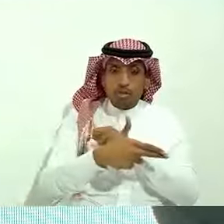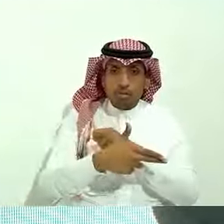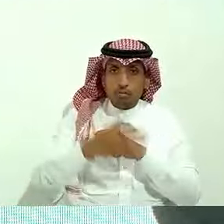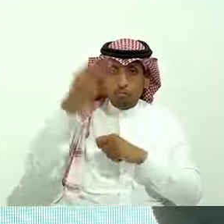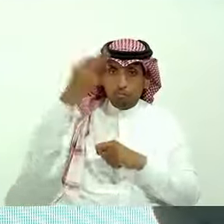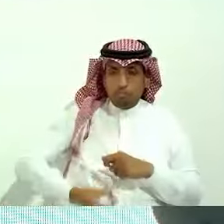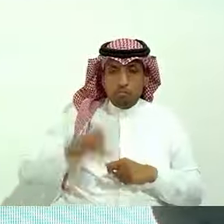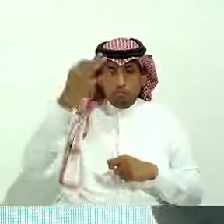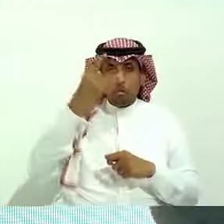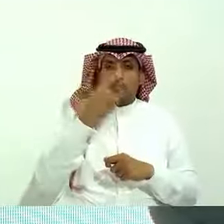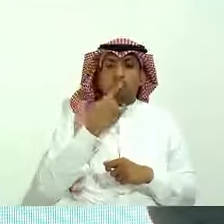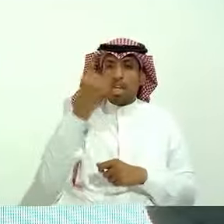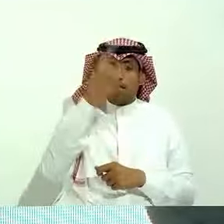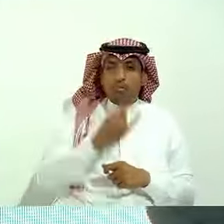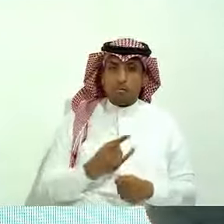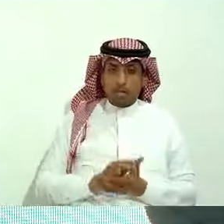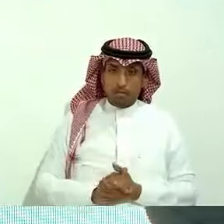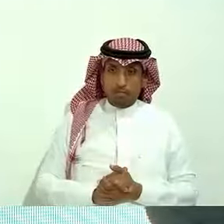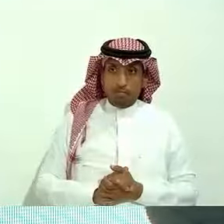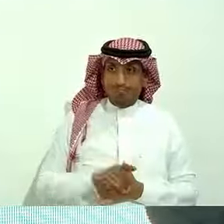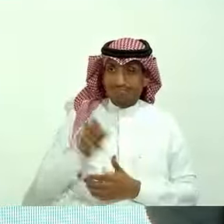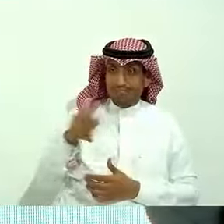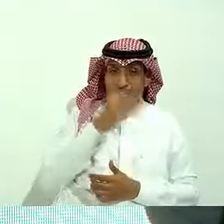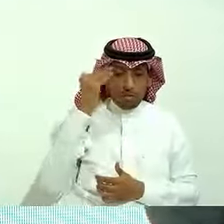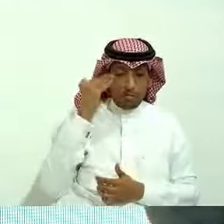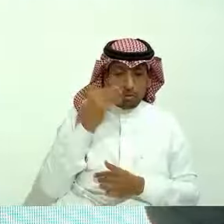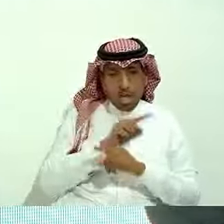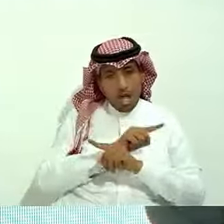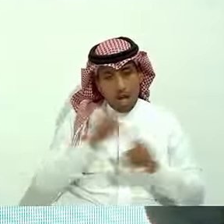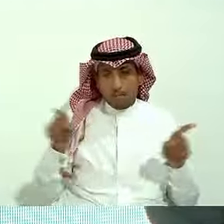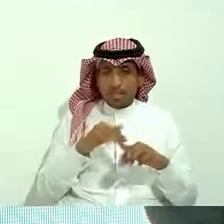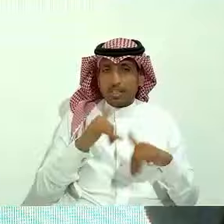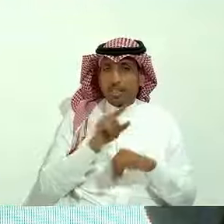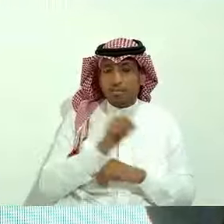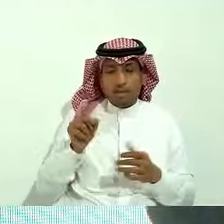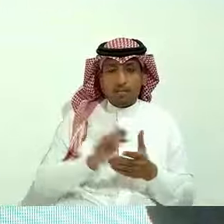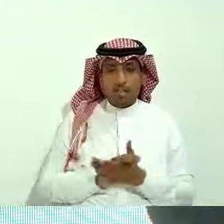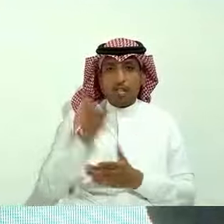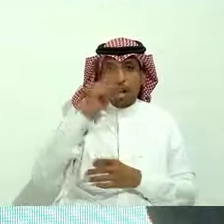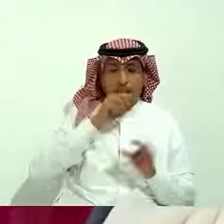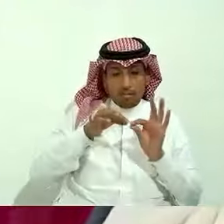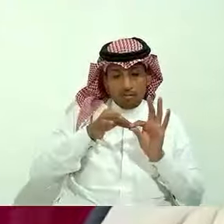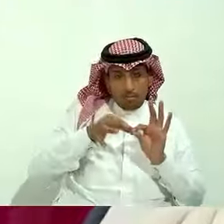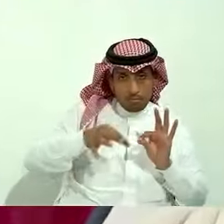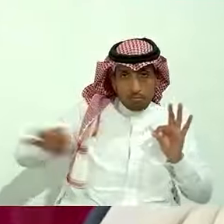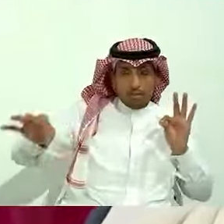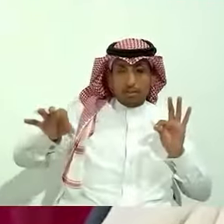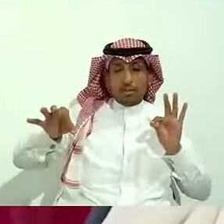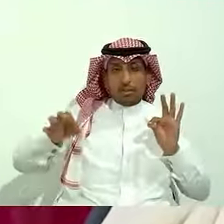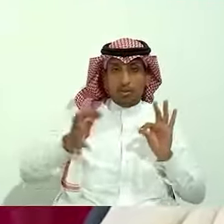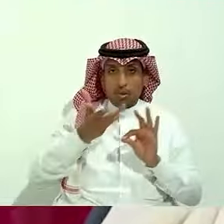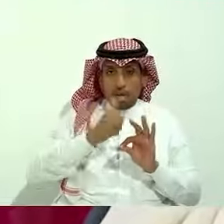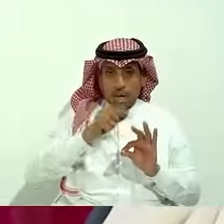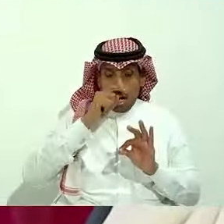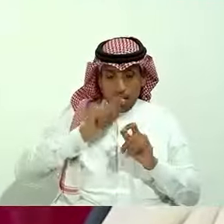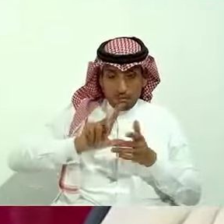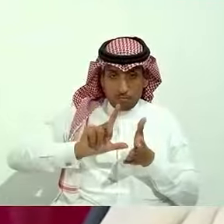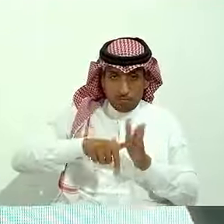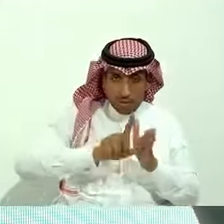ويطلع 100%. بناتنا احنا ما حيسوون هذه الطريقة، ومعهم متر، فلازم بالمتر ولازم رسم